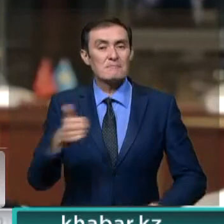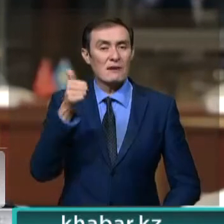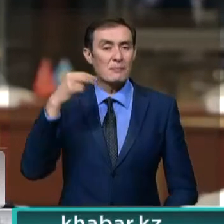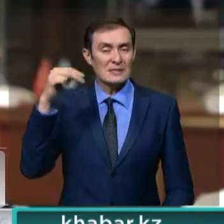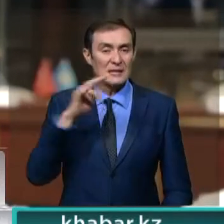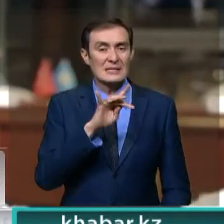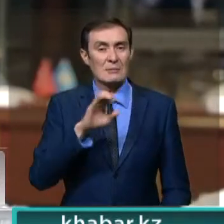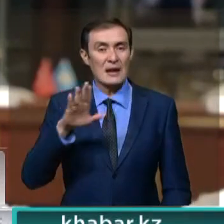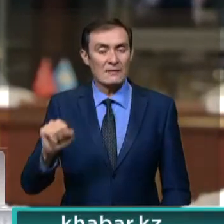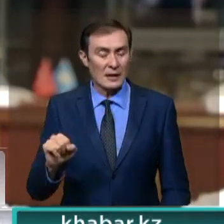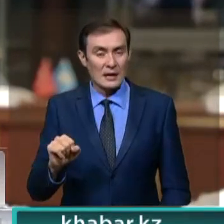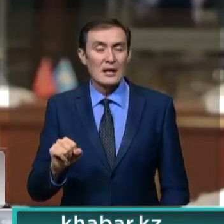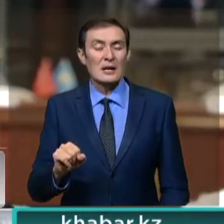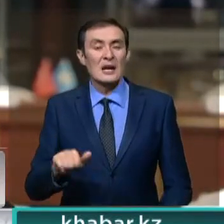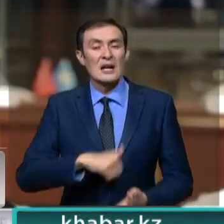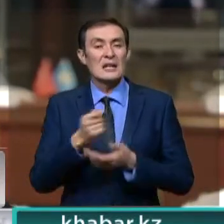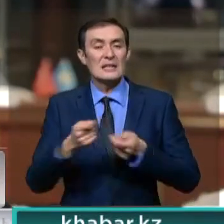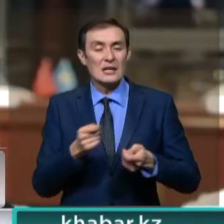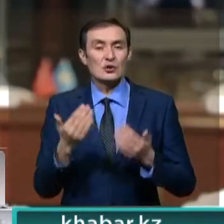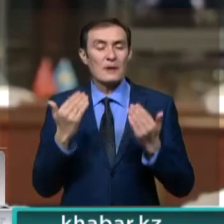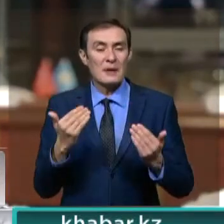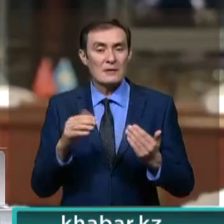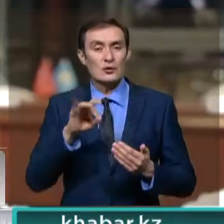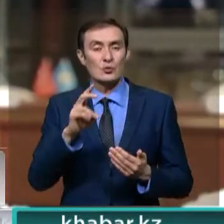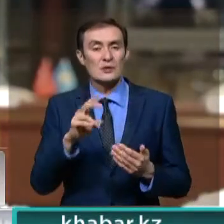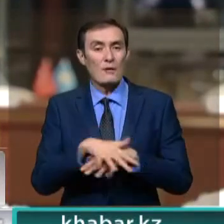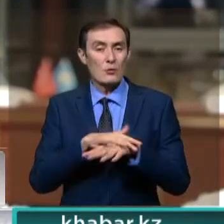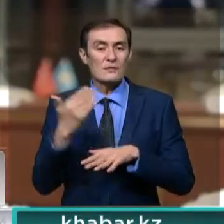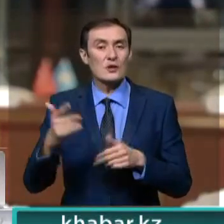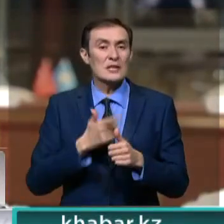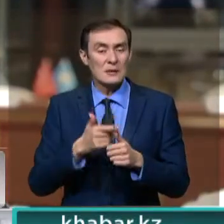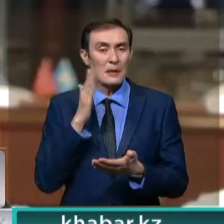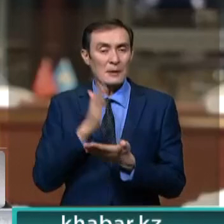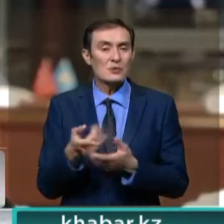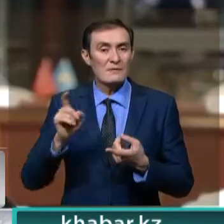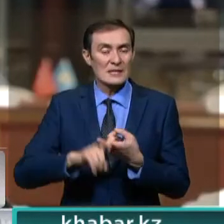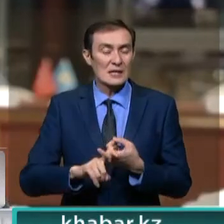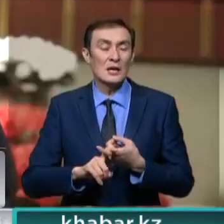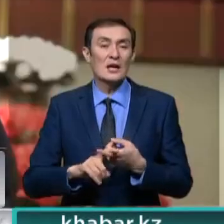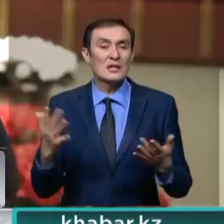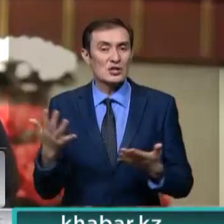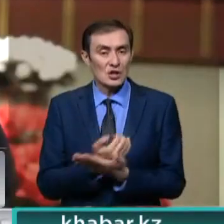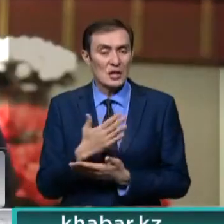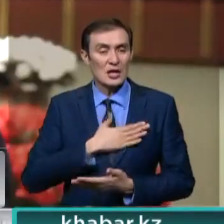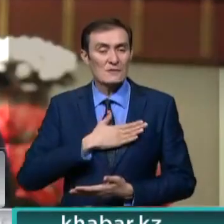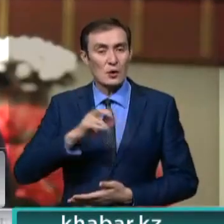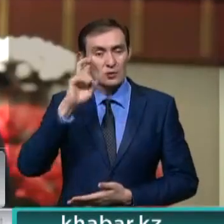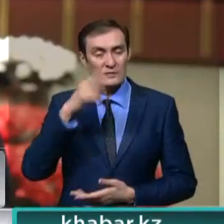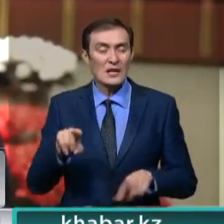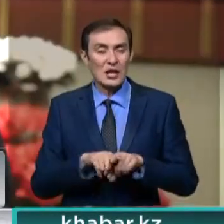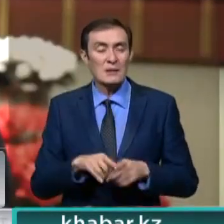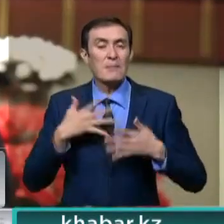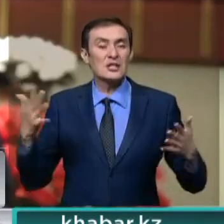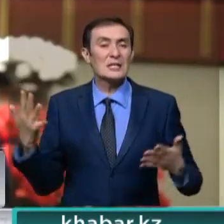президента Нурсултана Назарбаева как лидера современного тюркского мира. С его именем напрямую связаны не только достижения нашей страны, но и